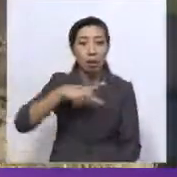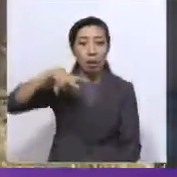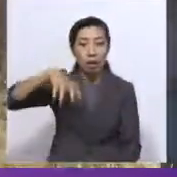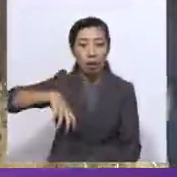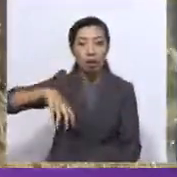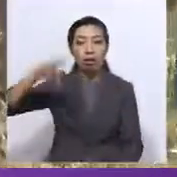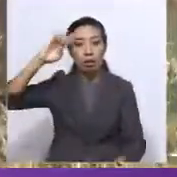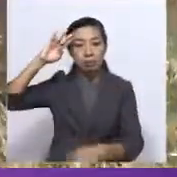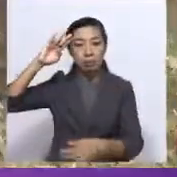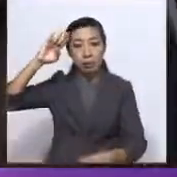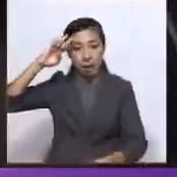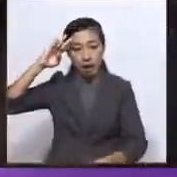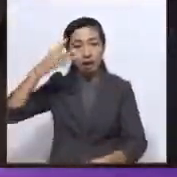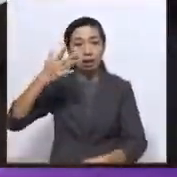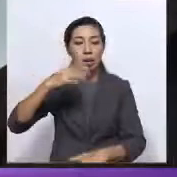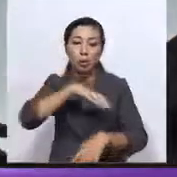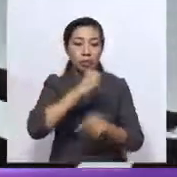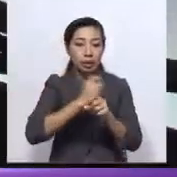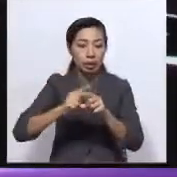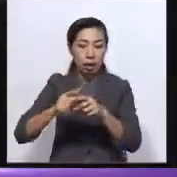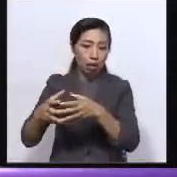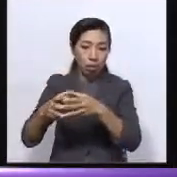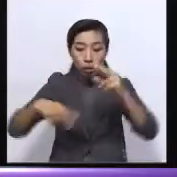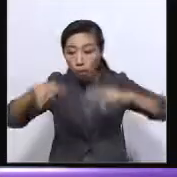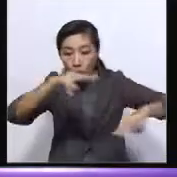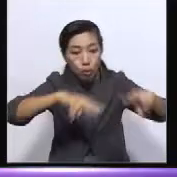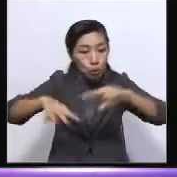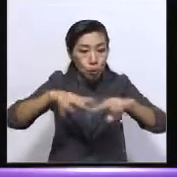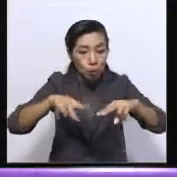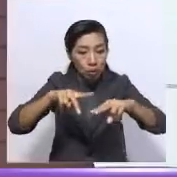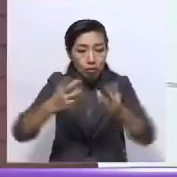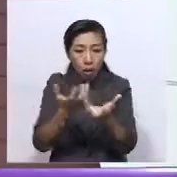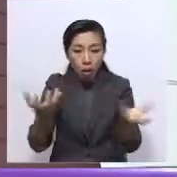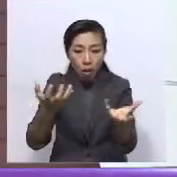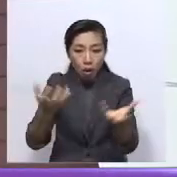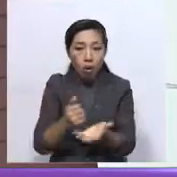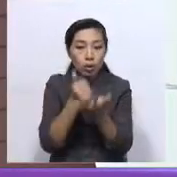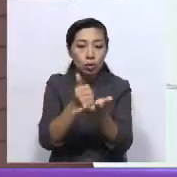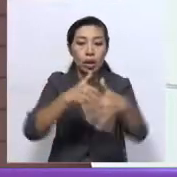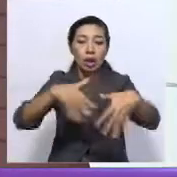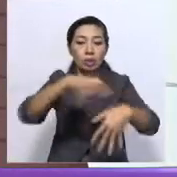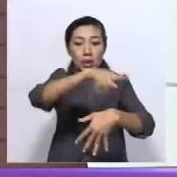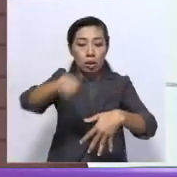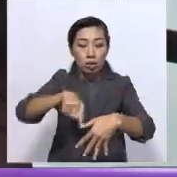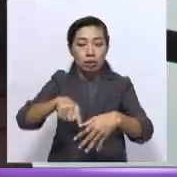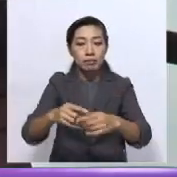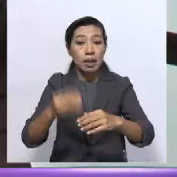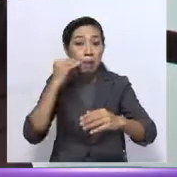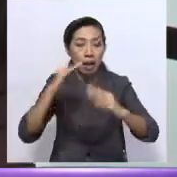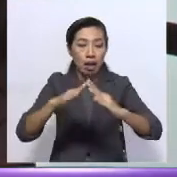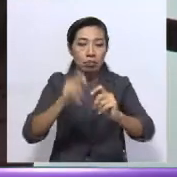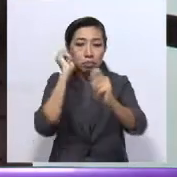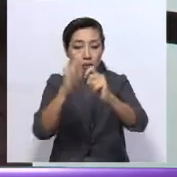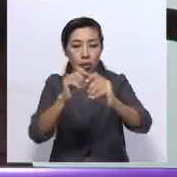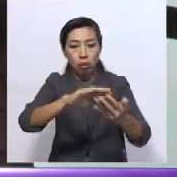น่วยทหารจังหวัดและหน่วยงานที่เกี่ยวข้องเร่งสำรวจความเสียหายแจกจ่ายเครื่องอุปโภคบริโภคอุปกรณ์ซ่อมแซมบ้